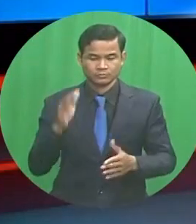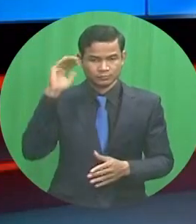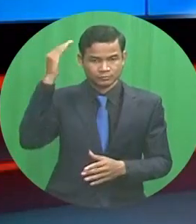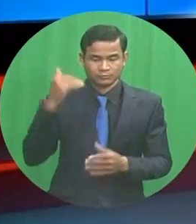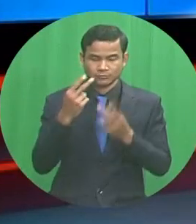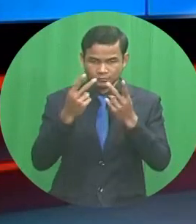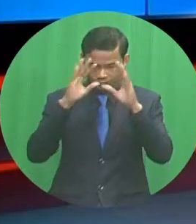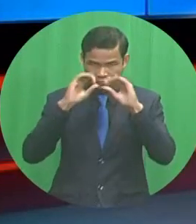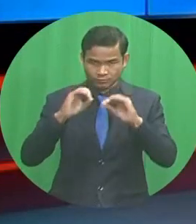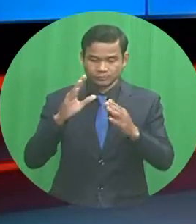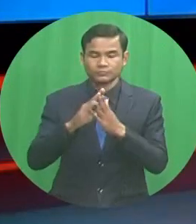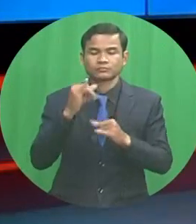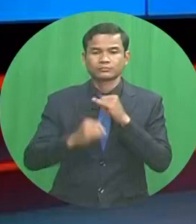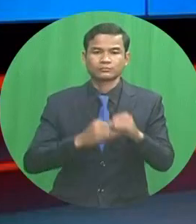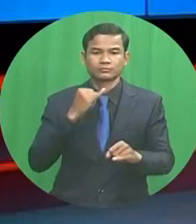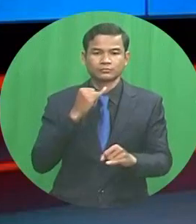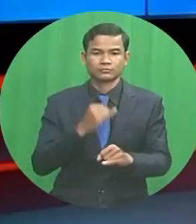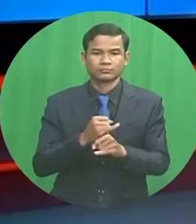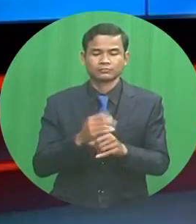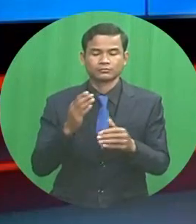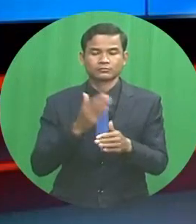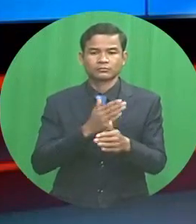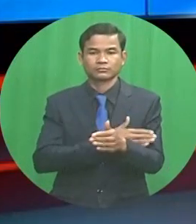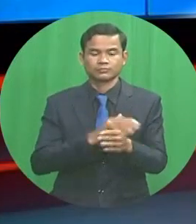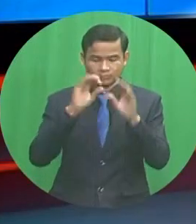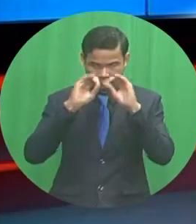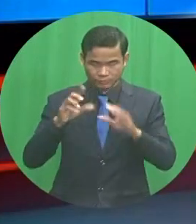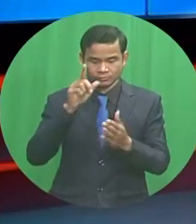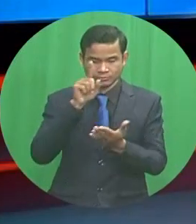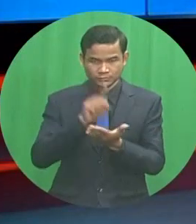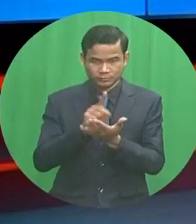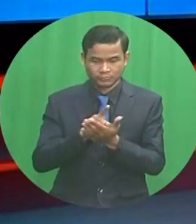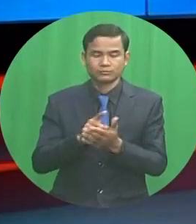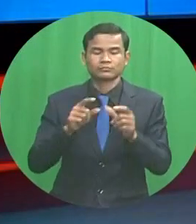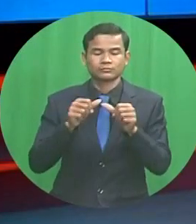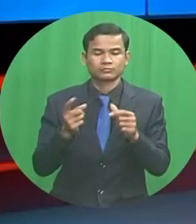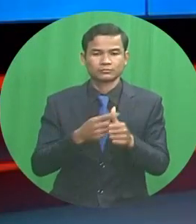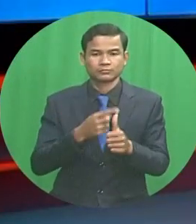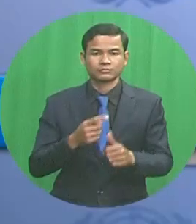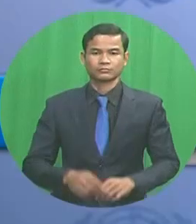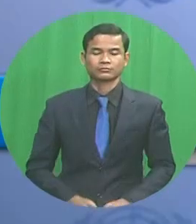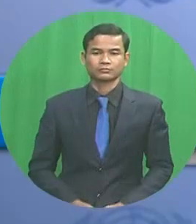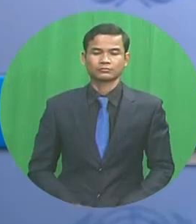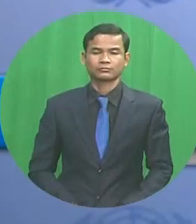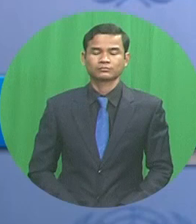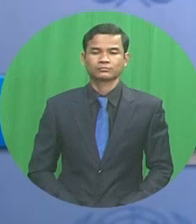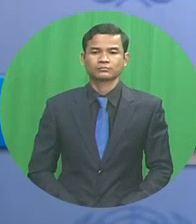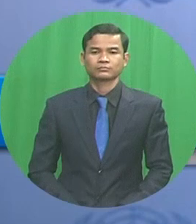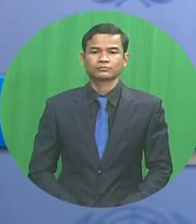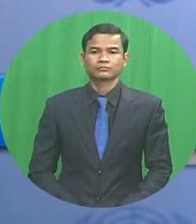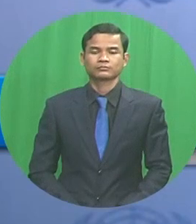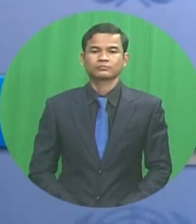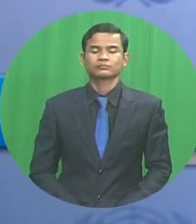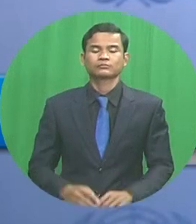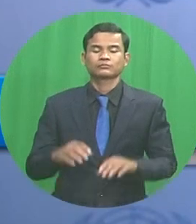នតាមដានទស្សនាព័ត៌មានអន្តរជាតិមុននឹងចូលដល់ព័ត៌មានពិស្ដាសូមជួបនឹងមេតិការព័ត៌មានសំខាន់សំខាន់ជាមុនសិនអគ្គ